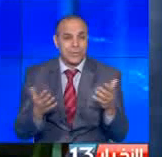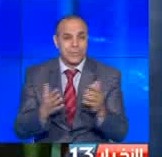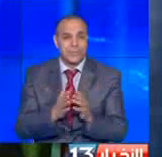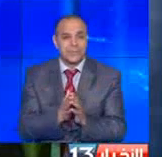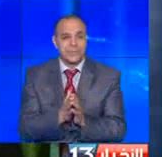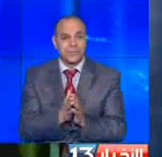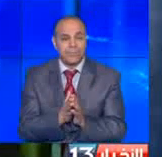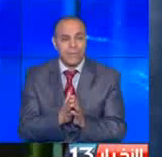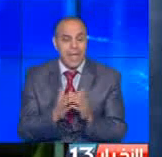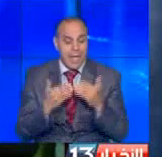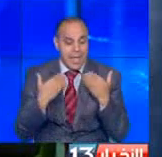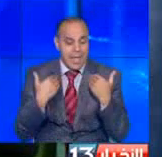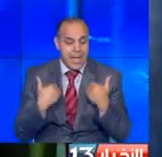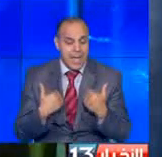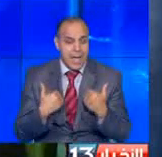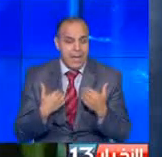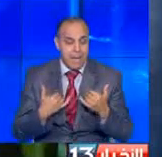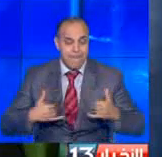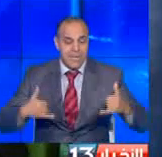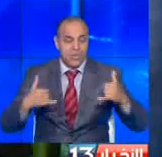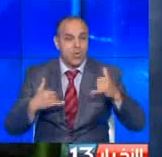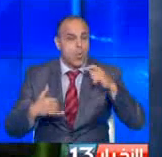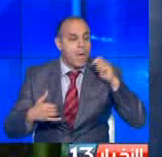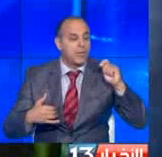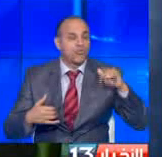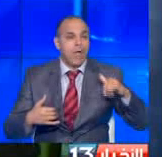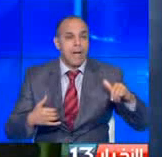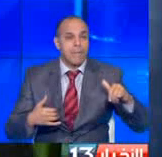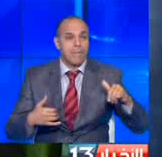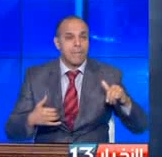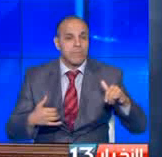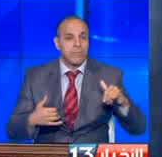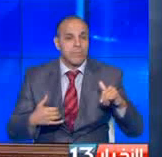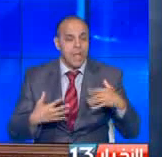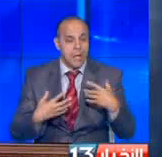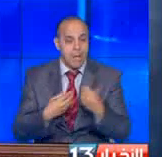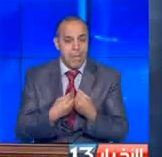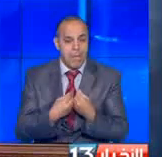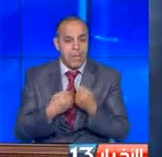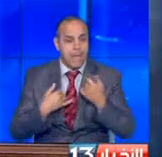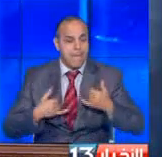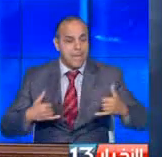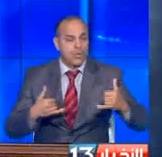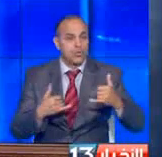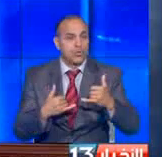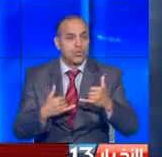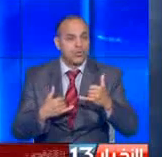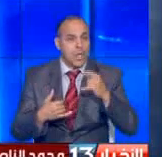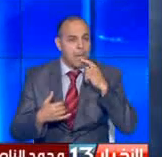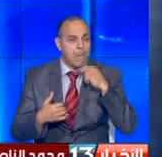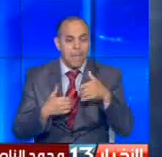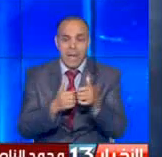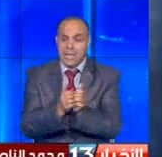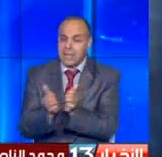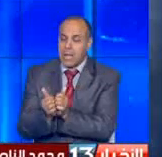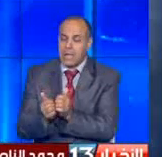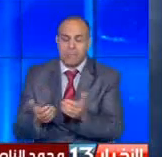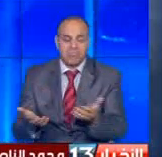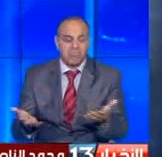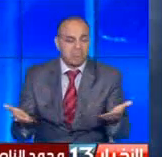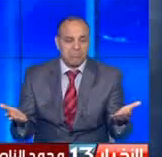اننا مجلس النواب الشعب ولسنا مجلس نواب الاحزاب